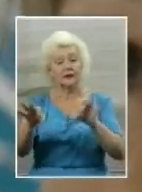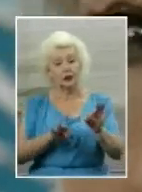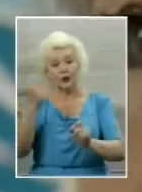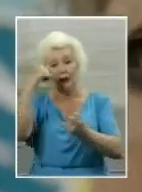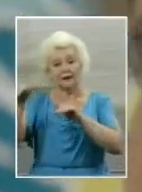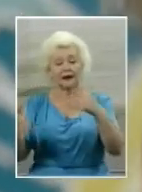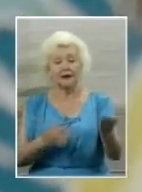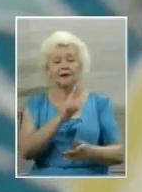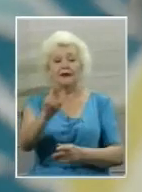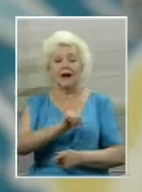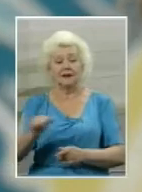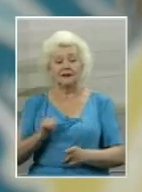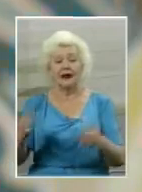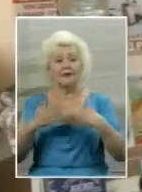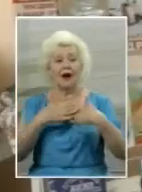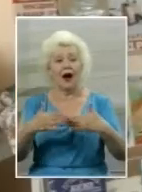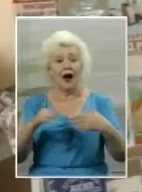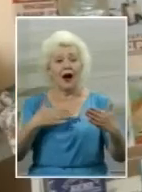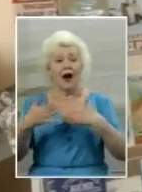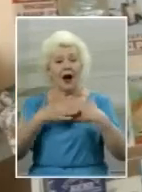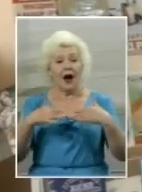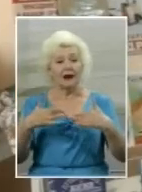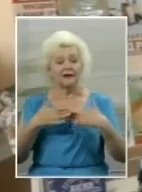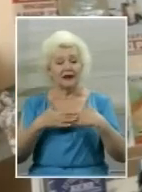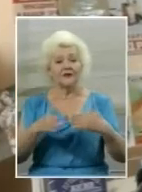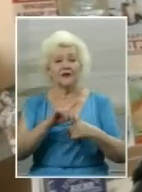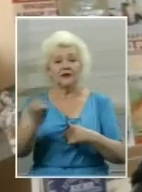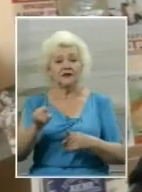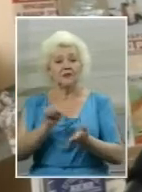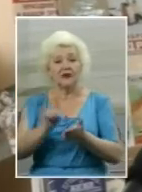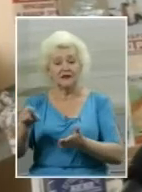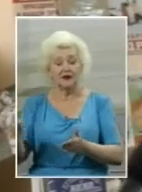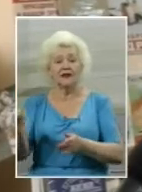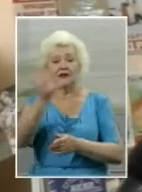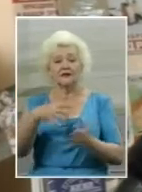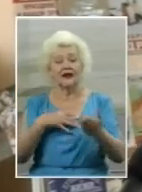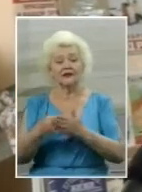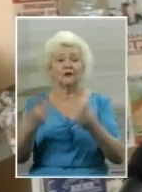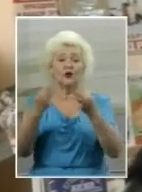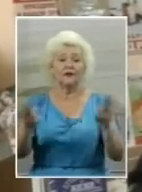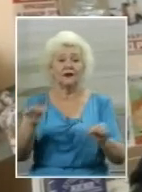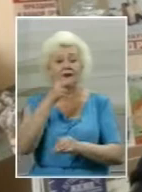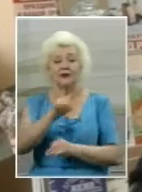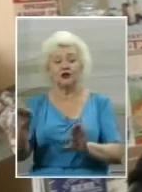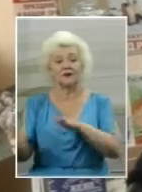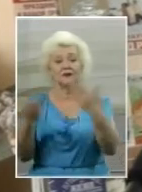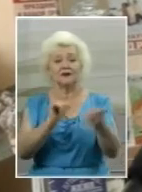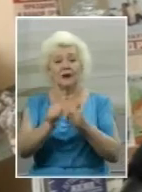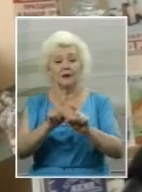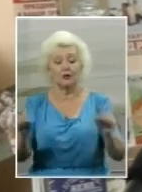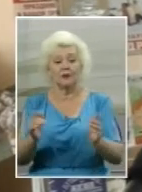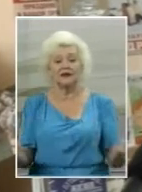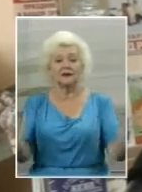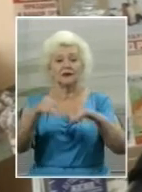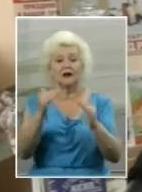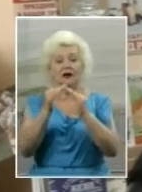ідеї. Самі активніші – це наші пенсіонери, які дійсно все своє вільне час присвячують бібліотеці. В них зібрались вдома